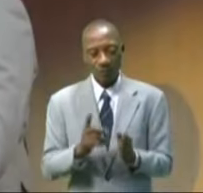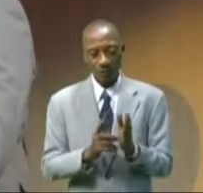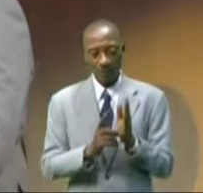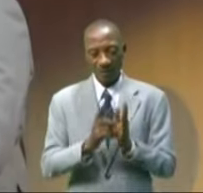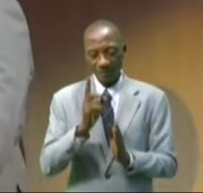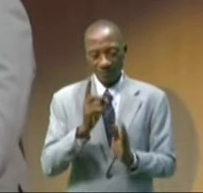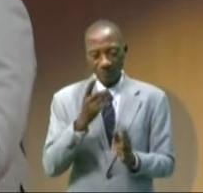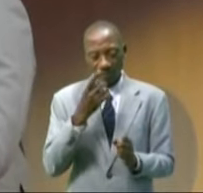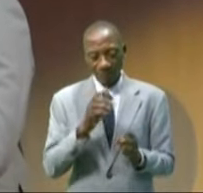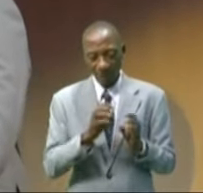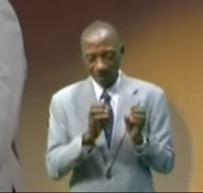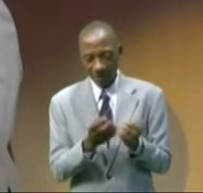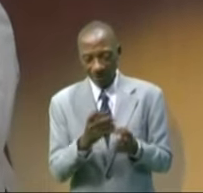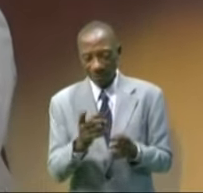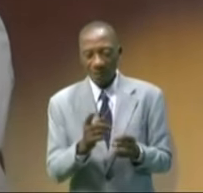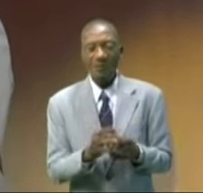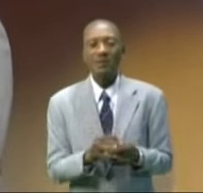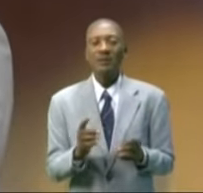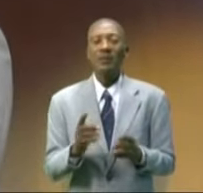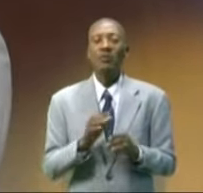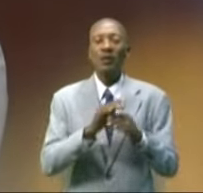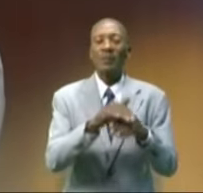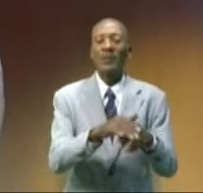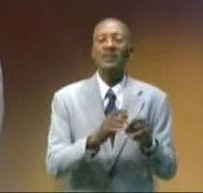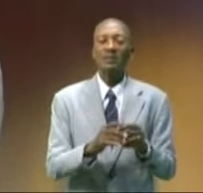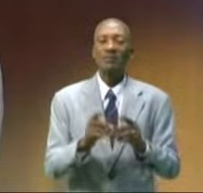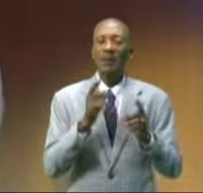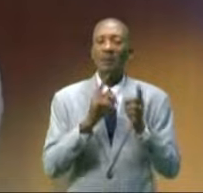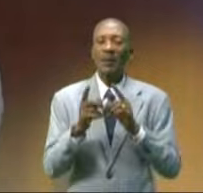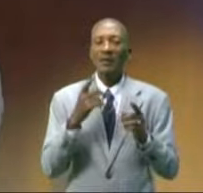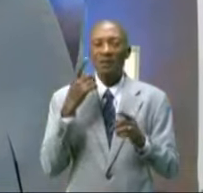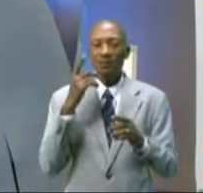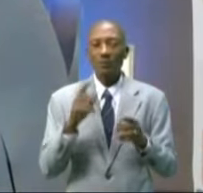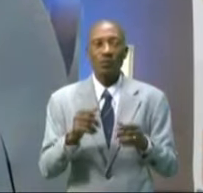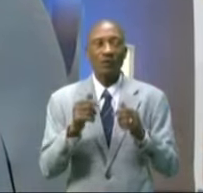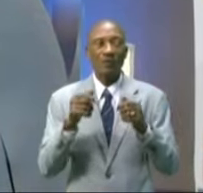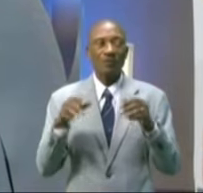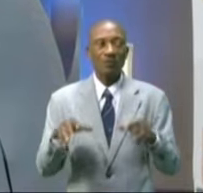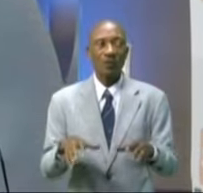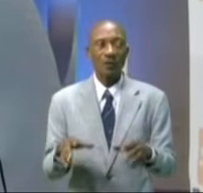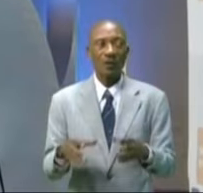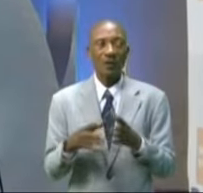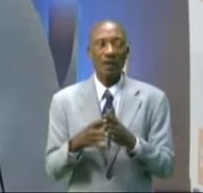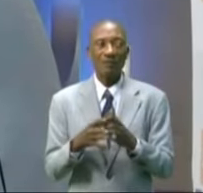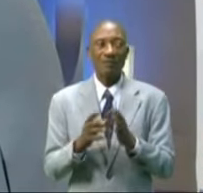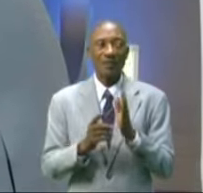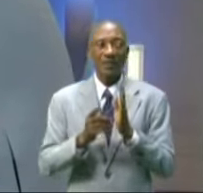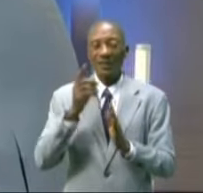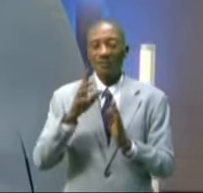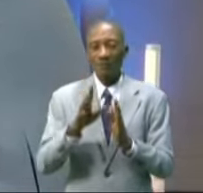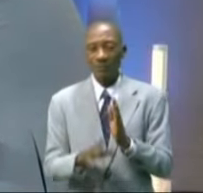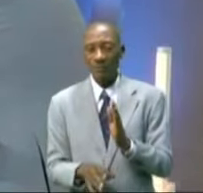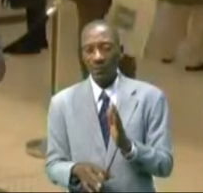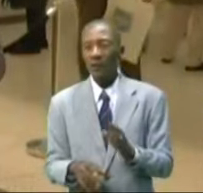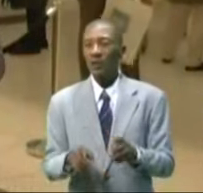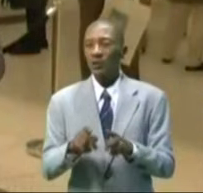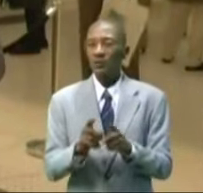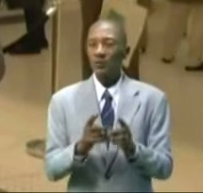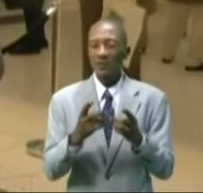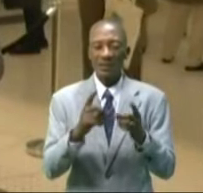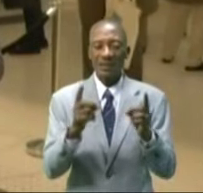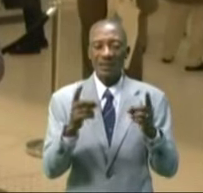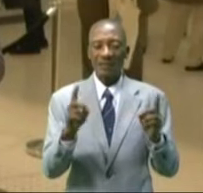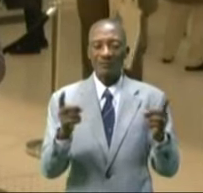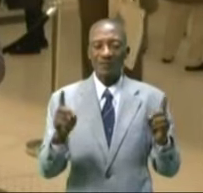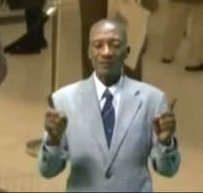Kinzo, qui a étalé en longueur la vision congolaise du développement des investissements avec un accent sur la diversification de l'économie par